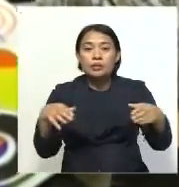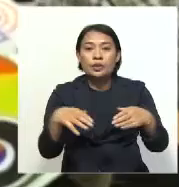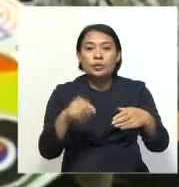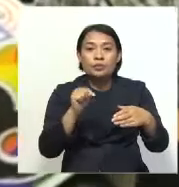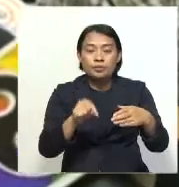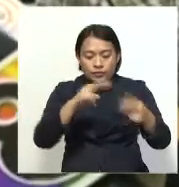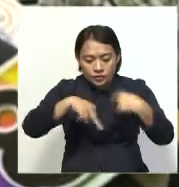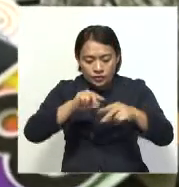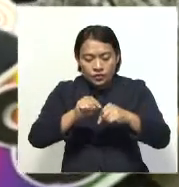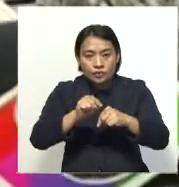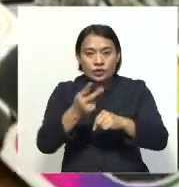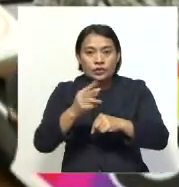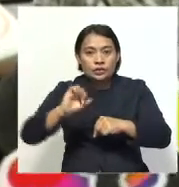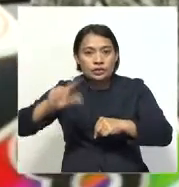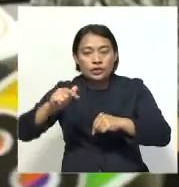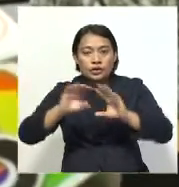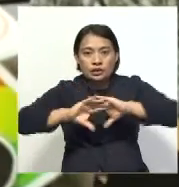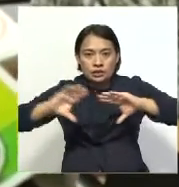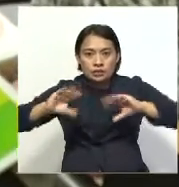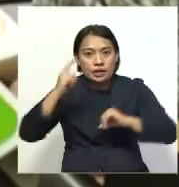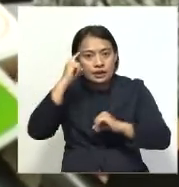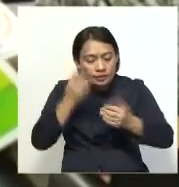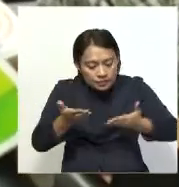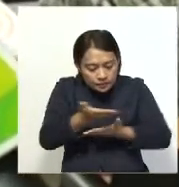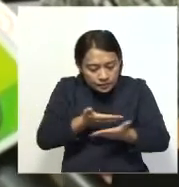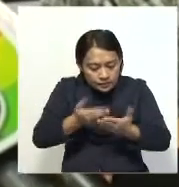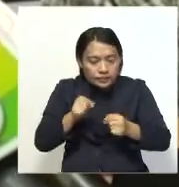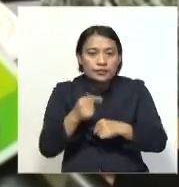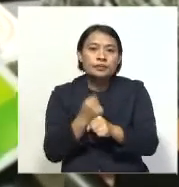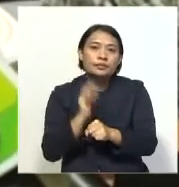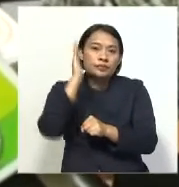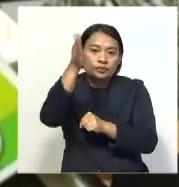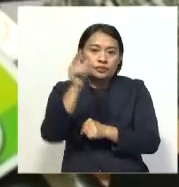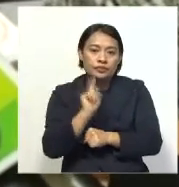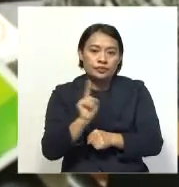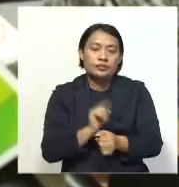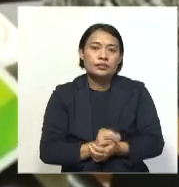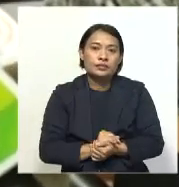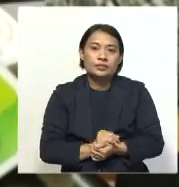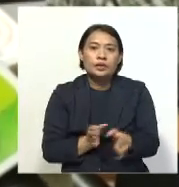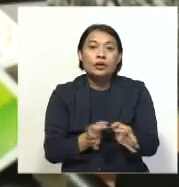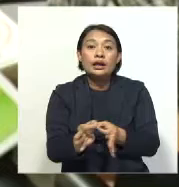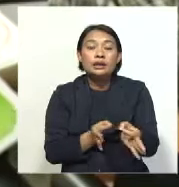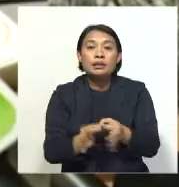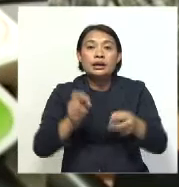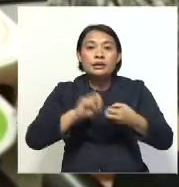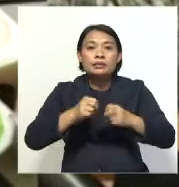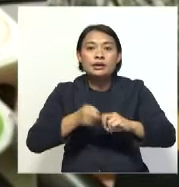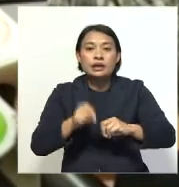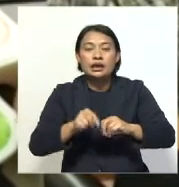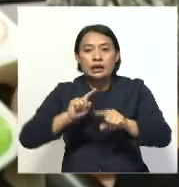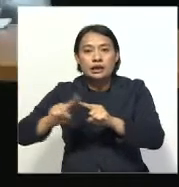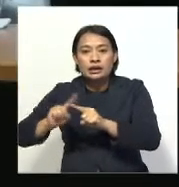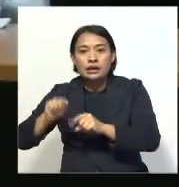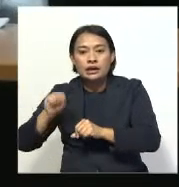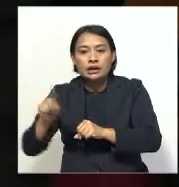ะรักษาความสงบแห่งชาติแล้วก็รัฐบาลให้มีการพิจารณาว่าจะเดินหน้ากันอย่างไรต่อไปโดยจะชี้แจงถึงปัญหาแล้วก็อุปสรรค